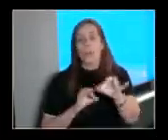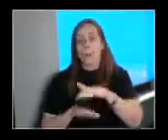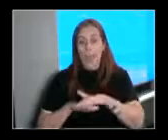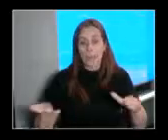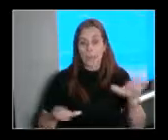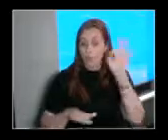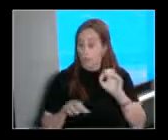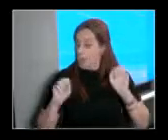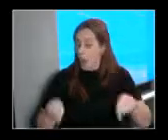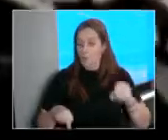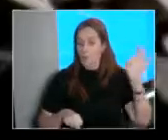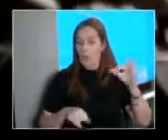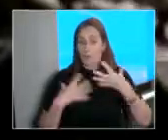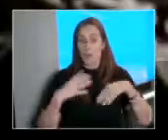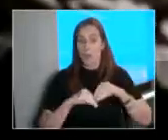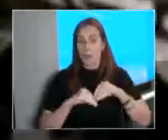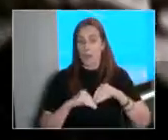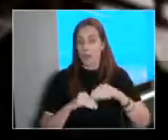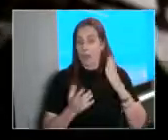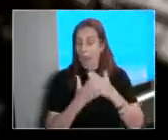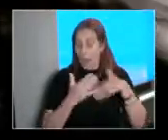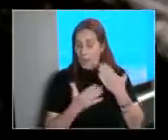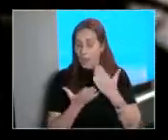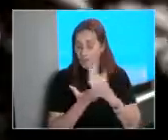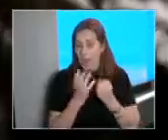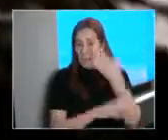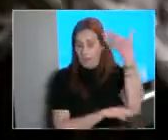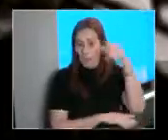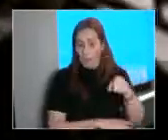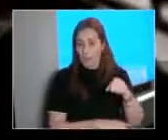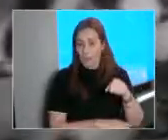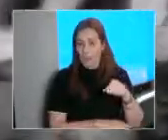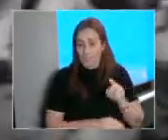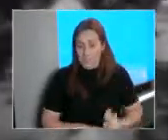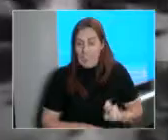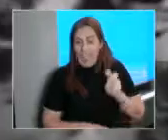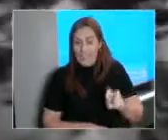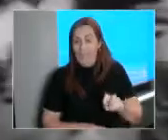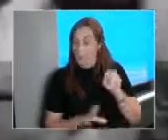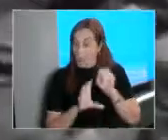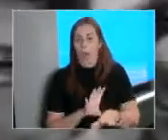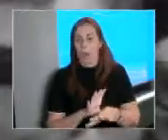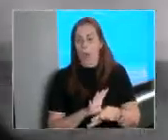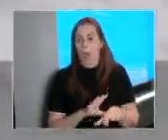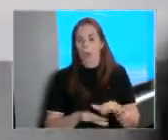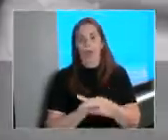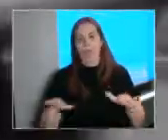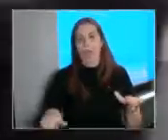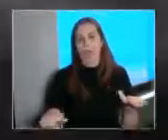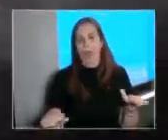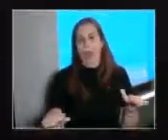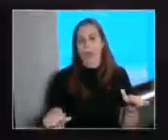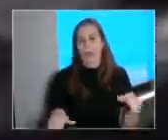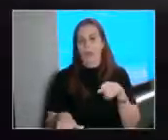שהייתה עדיין בבעלות של המשפחה דרך פיקה, אחרי שקמה המדינה. וזה כבר, הצאצאים שלו תרמו את התרומה האדירה